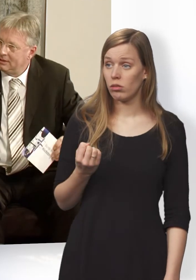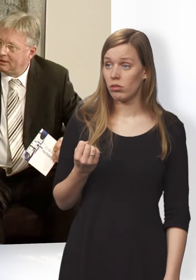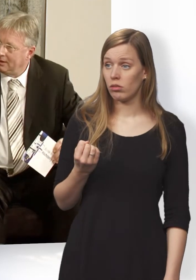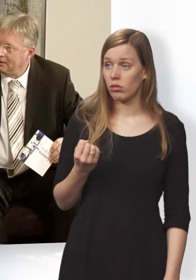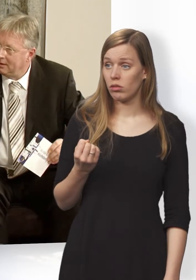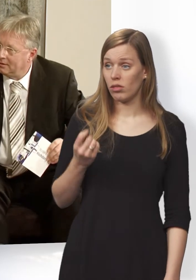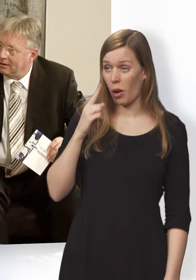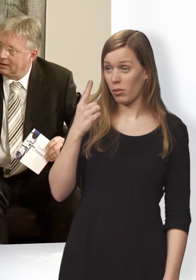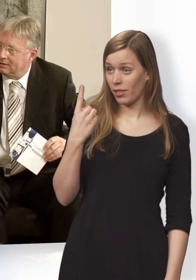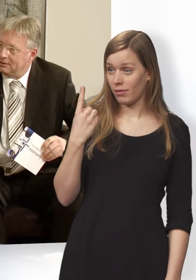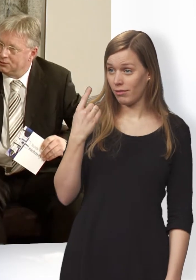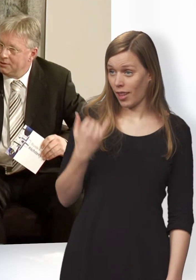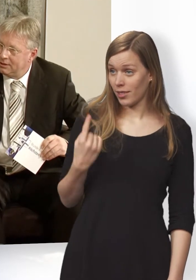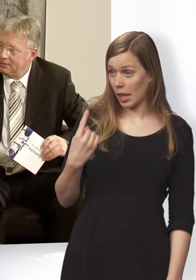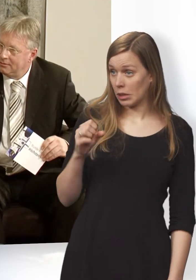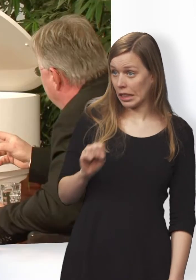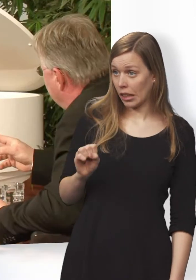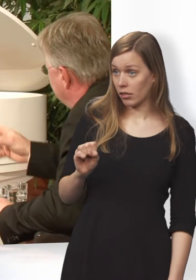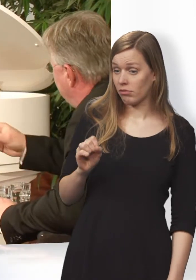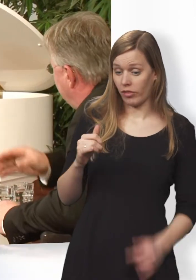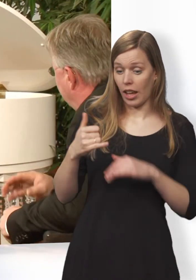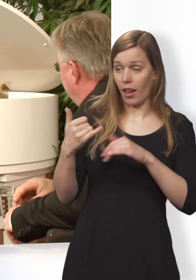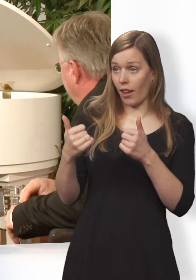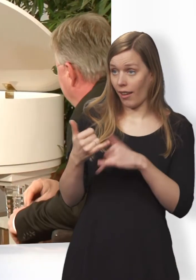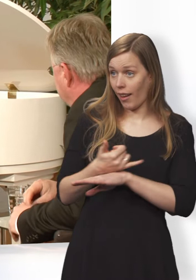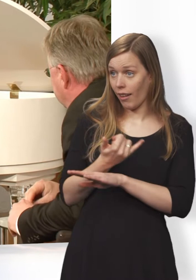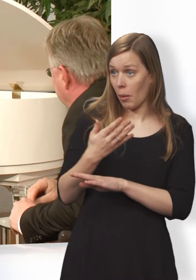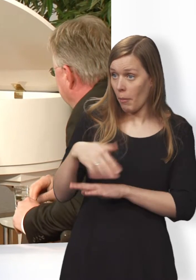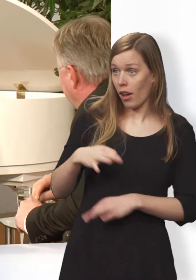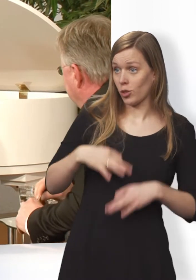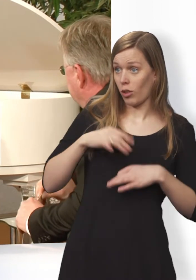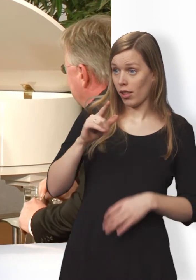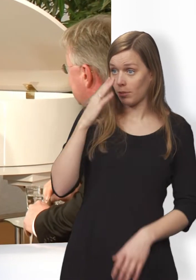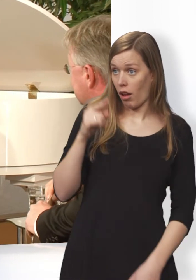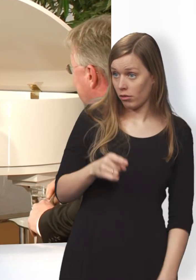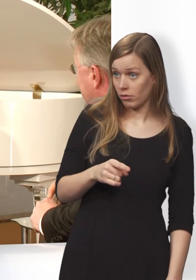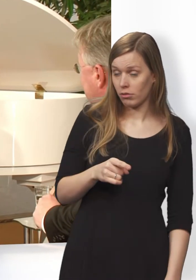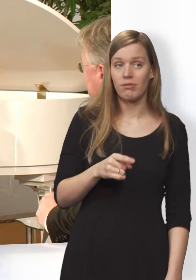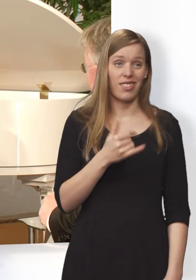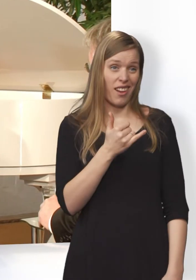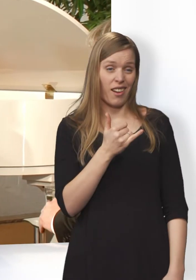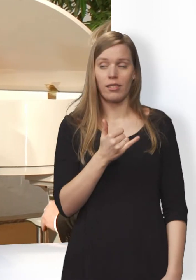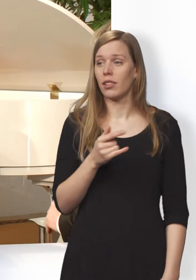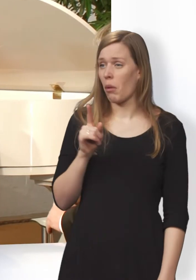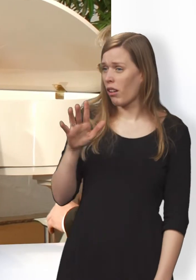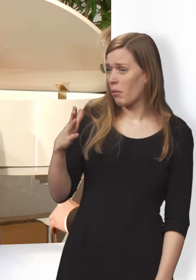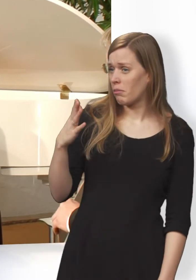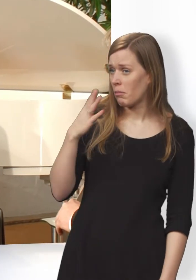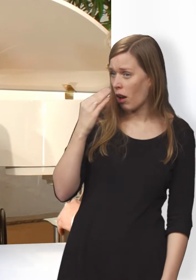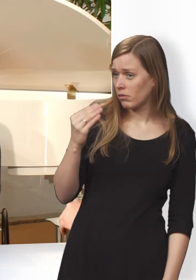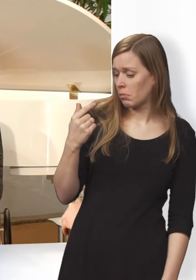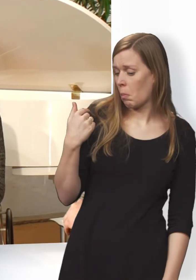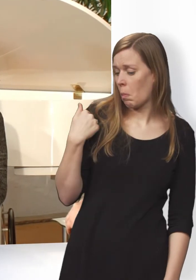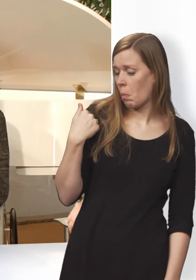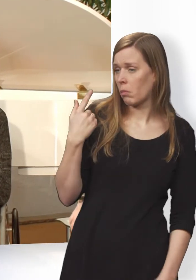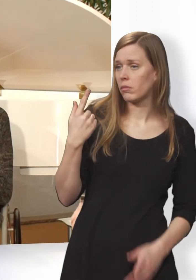glaube ich in ihrer ehe die gesündere aber ihr mann der kränkere sie haben eine diagnose bekommen kurz vor